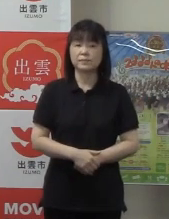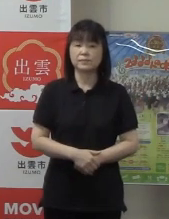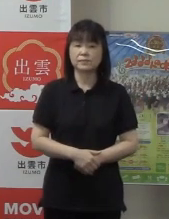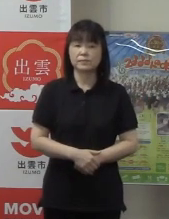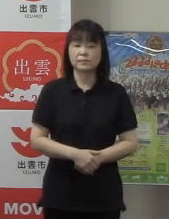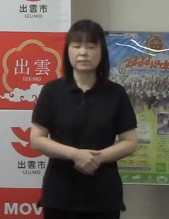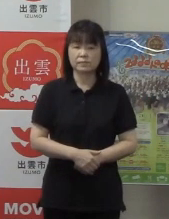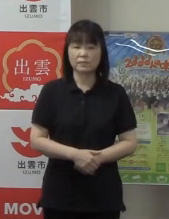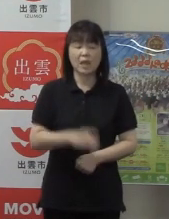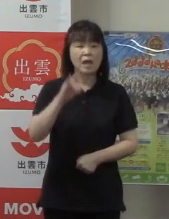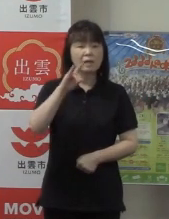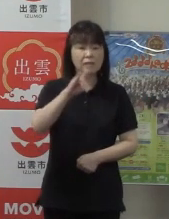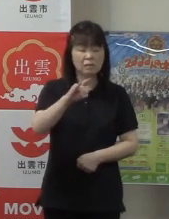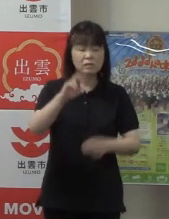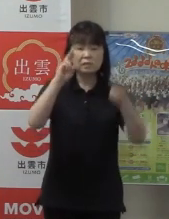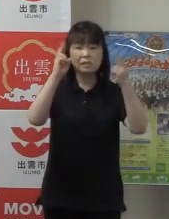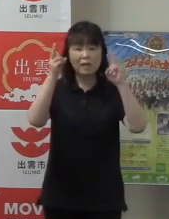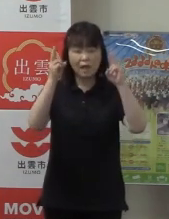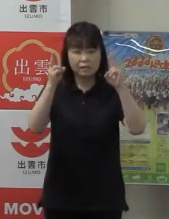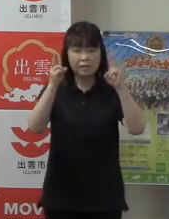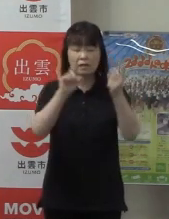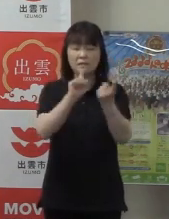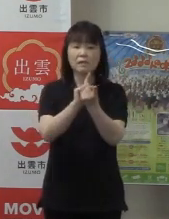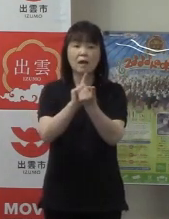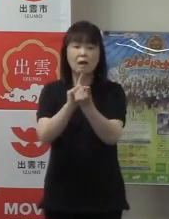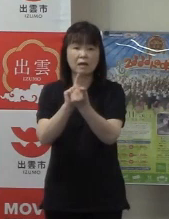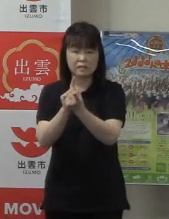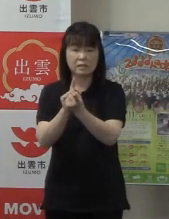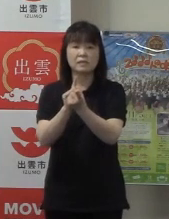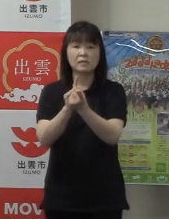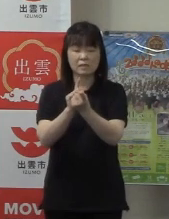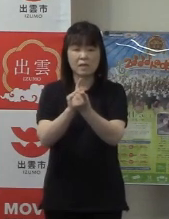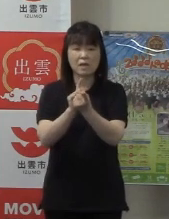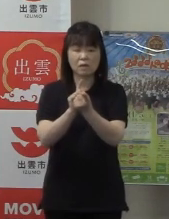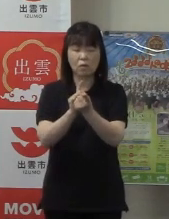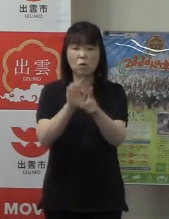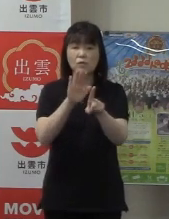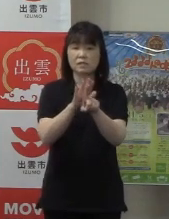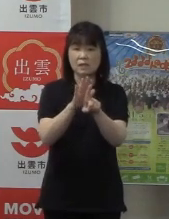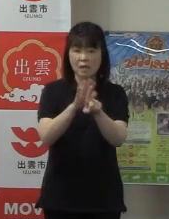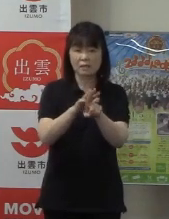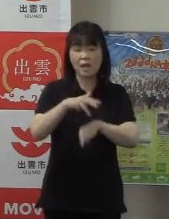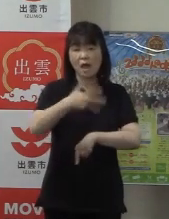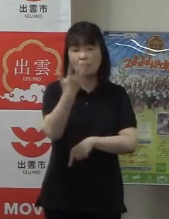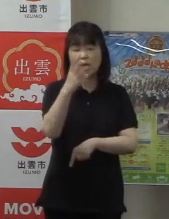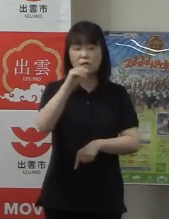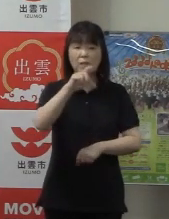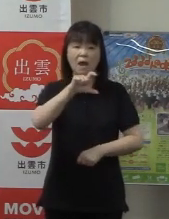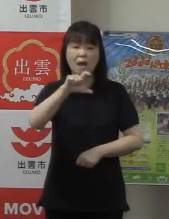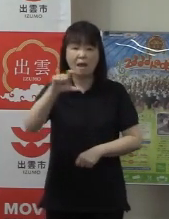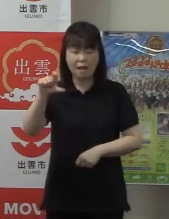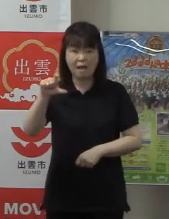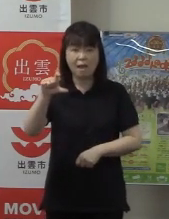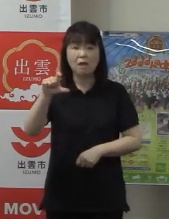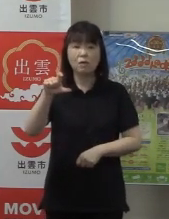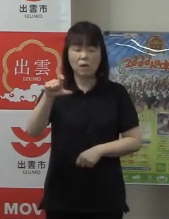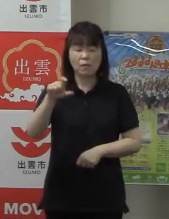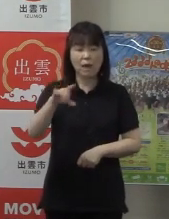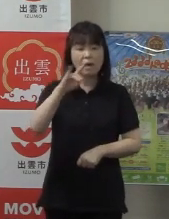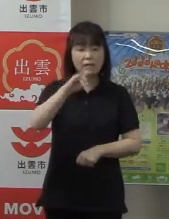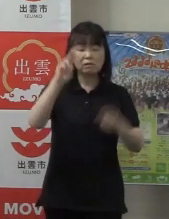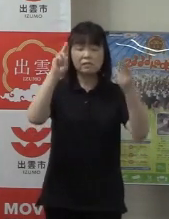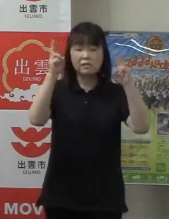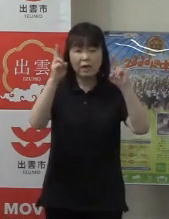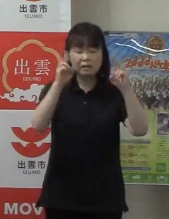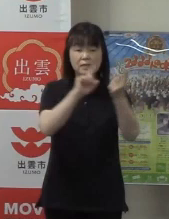一つにはタクシー事業者への燃料費高騰額一部補助ということで800万円、これは市内に事業所を有するタクシー事